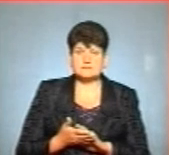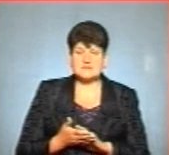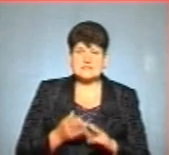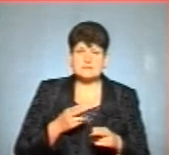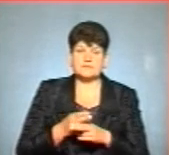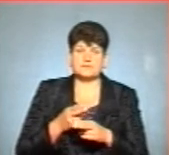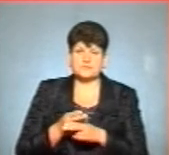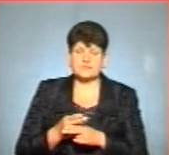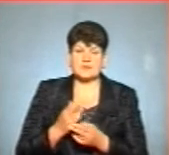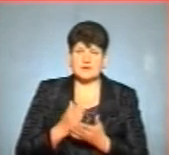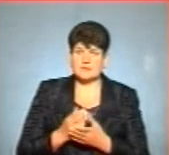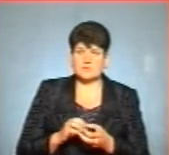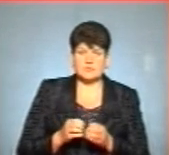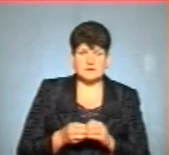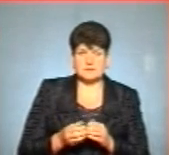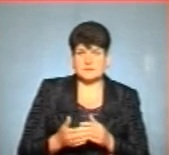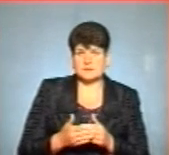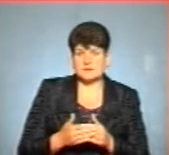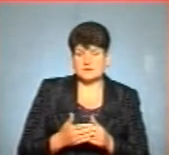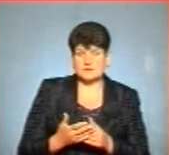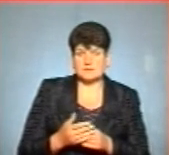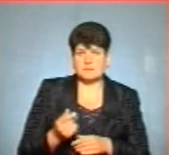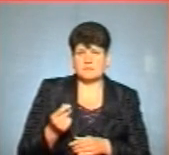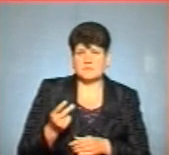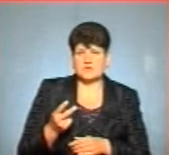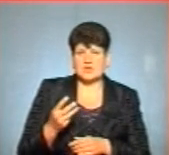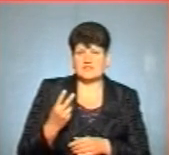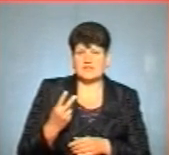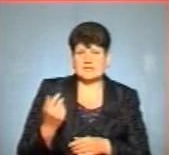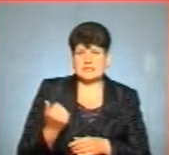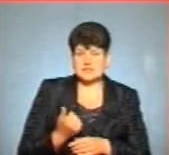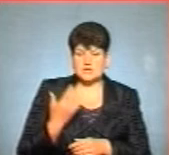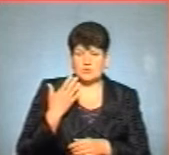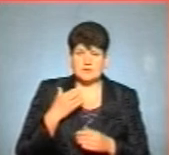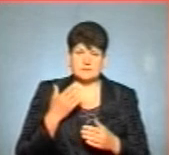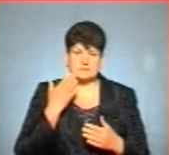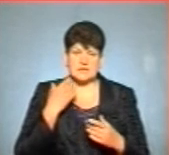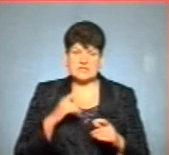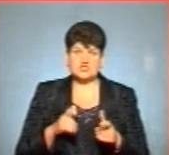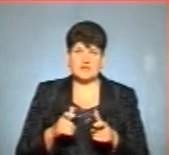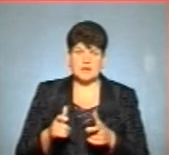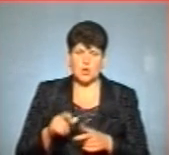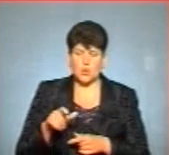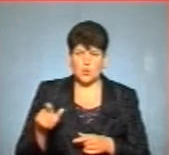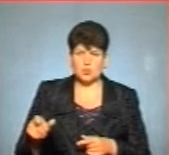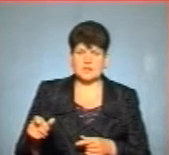заторами напруженою десь орієнтовно за останніх півтора-два тижні, коли послабився трошки карантин. Люди